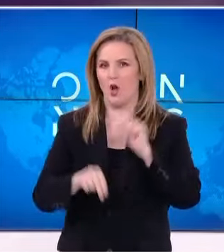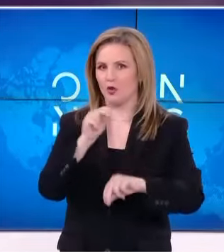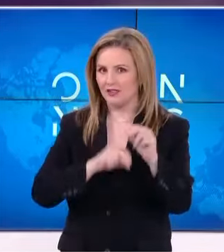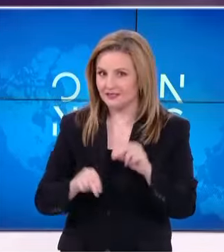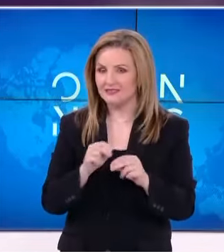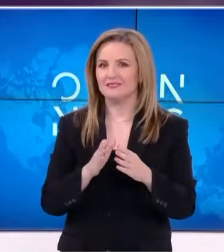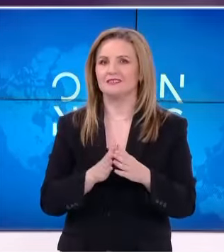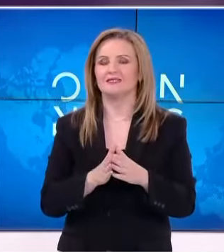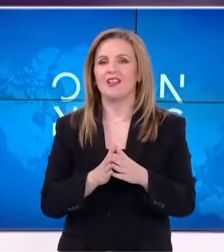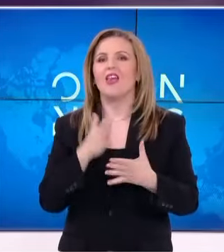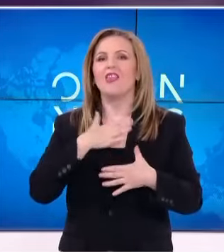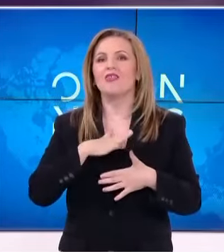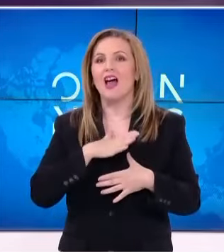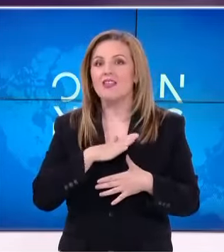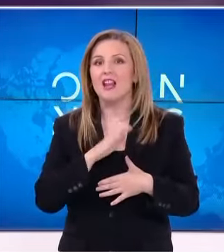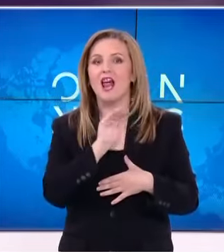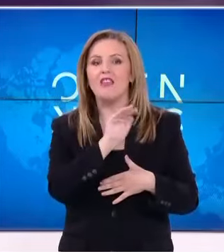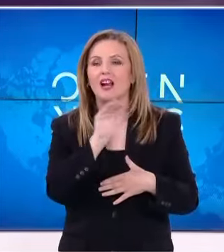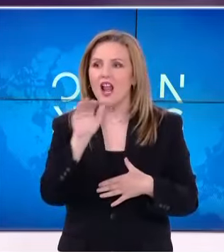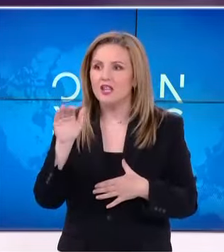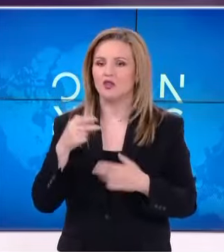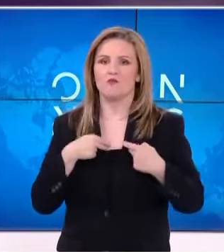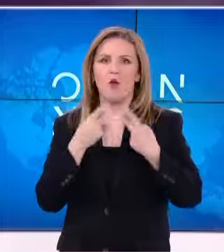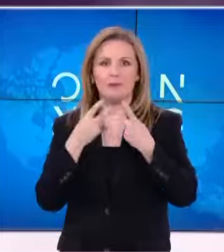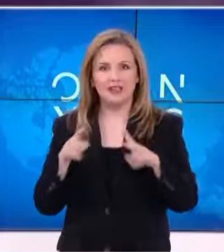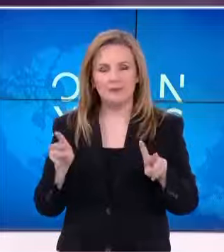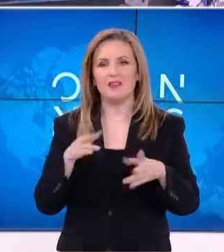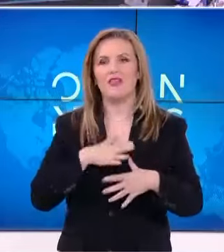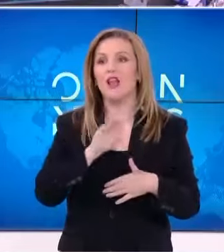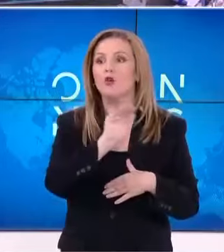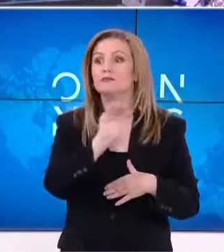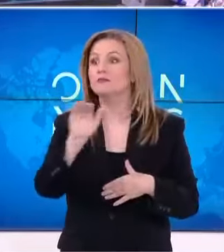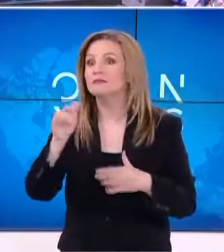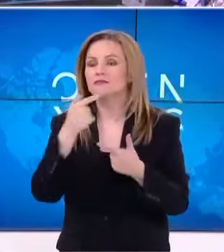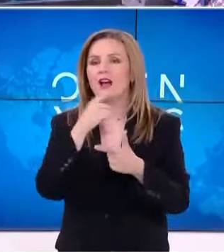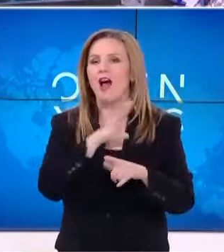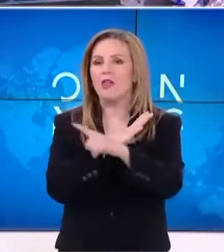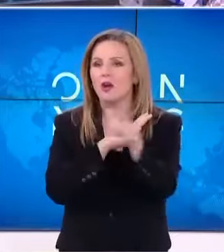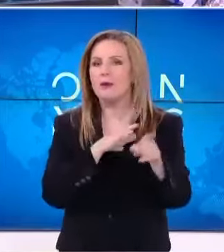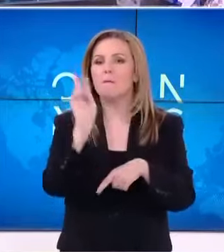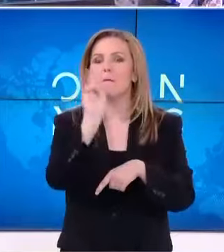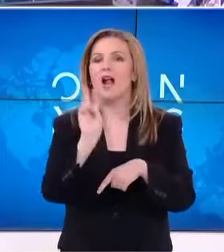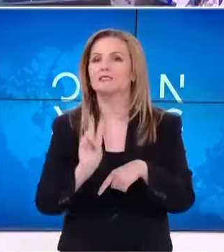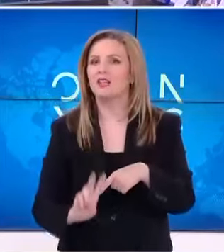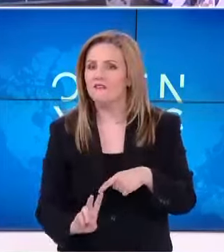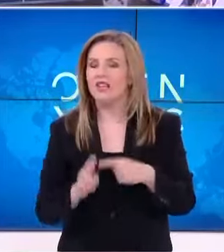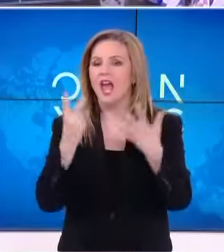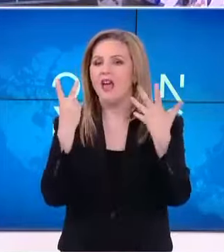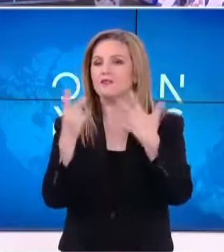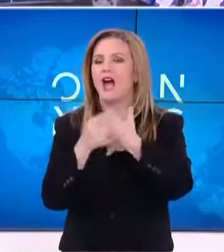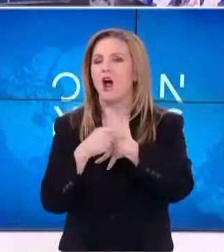ε και θα ήθελα να καλέσω να μου επιτρέψετε κλείνοντας να καλέσω τους πολίτες την παρασκευή στις